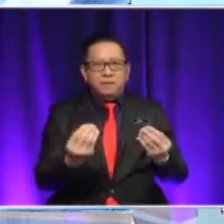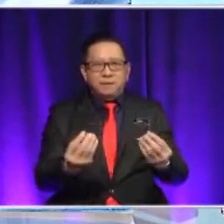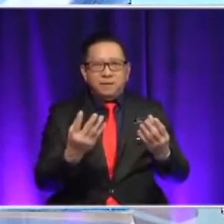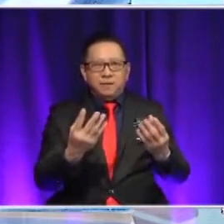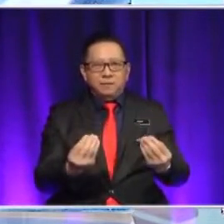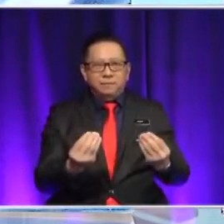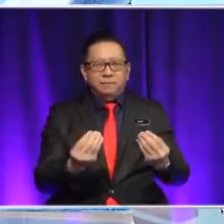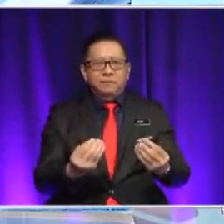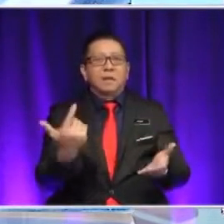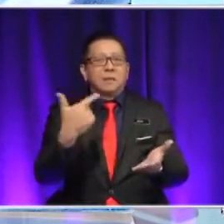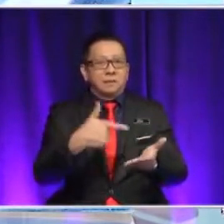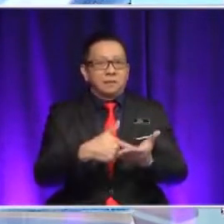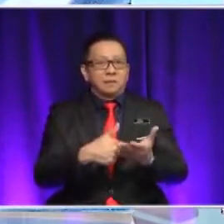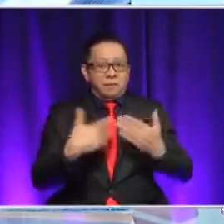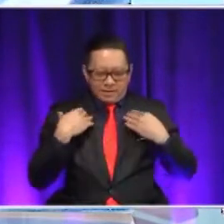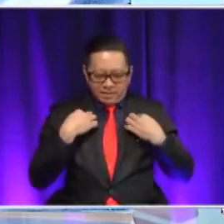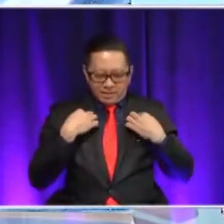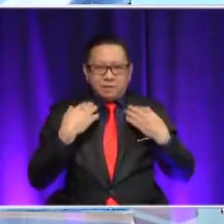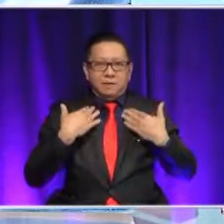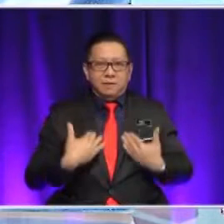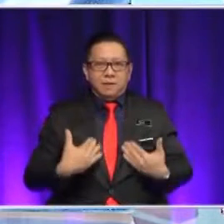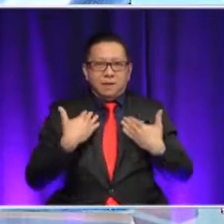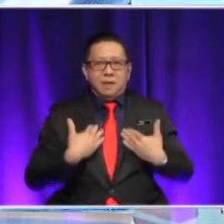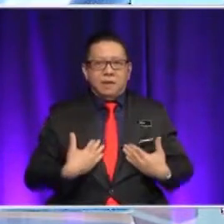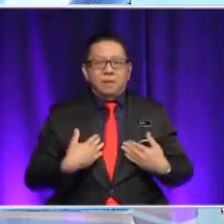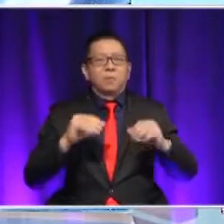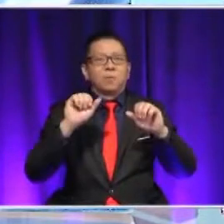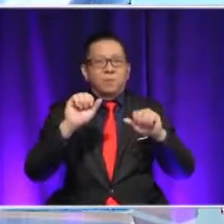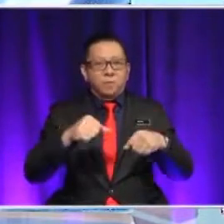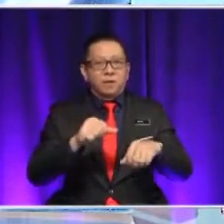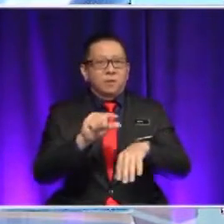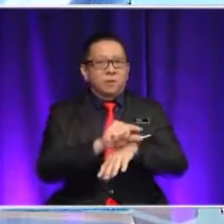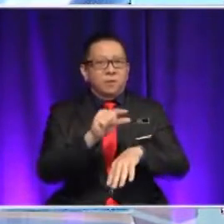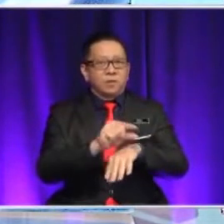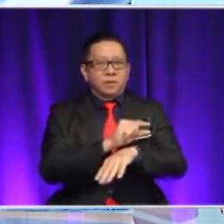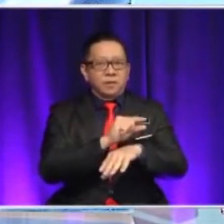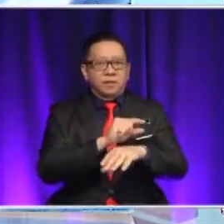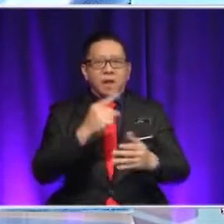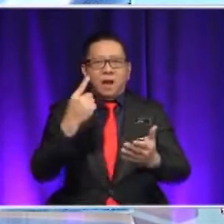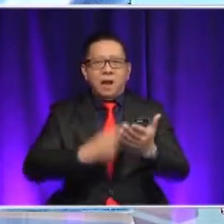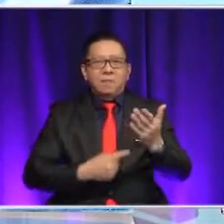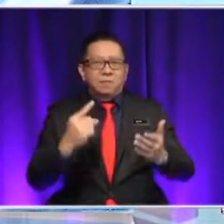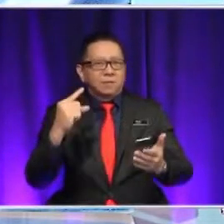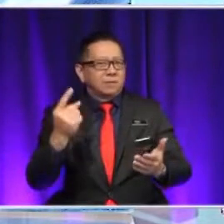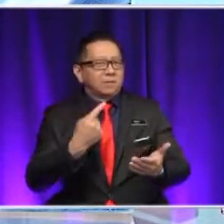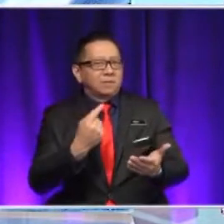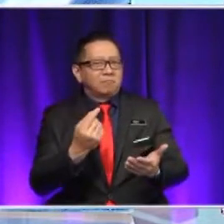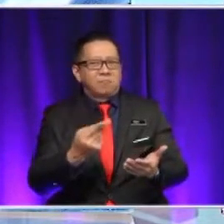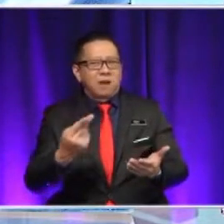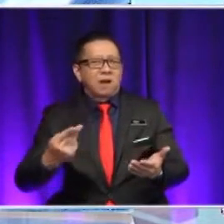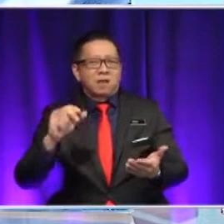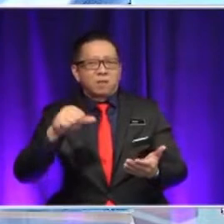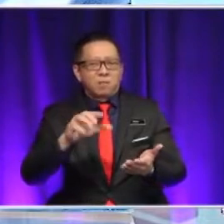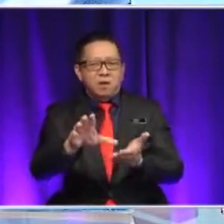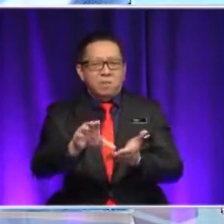kain juga merupakan engine yang boleh menyerap air jadi kita boleh gunakan guna apel saja barang yang ada di ke rumah kalau